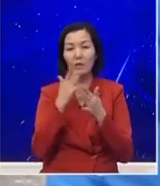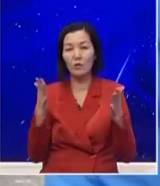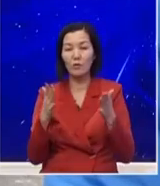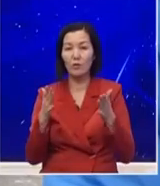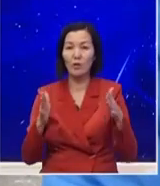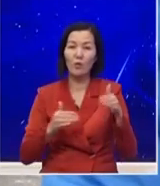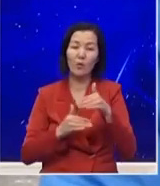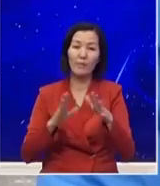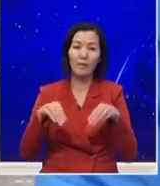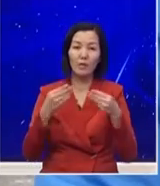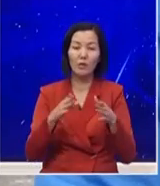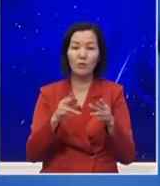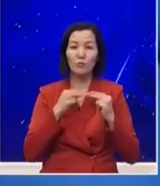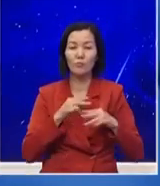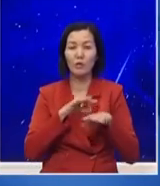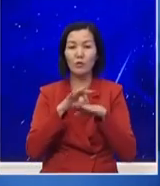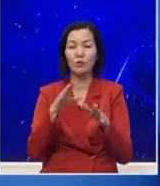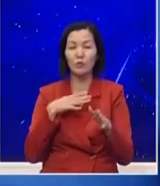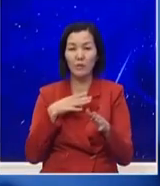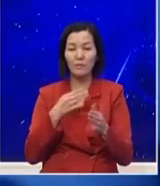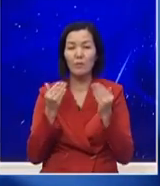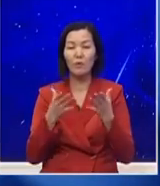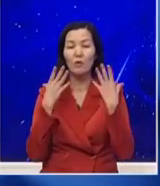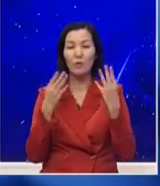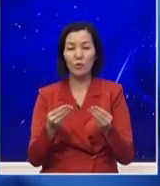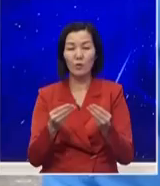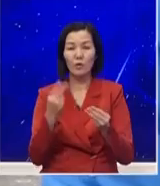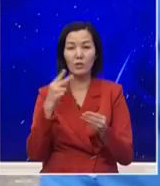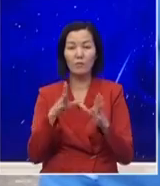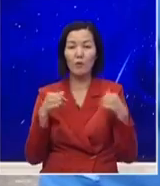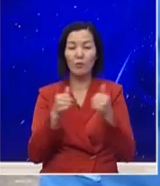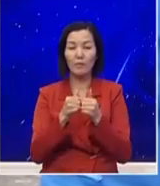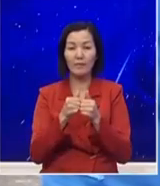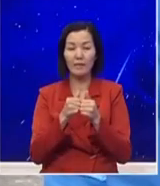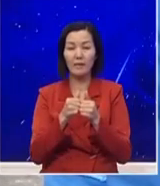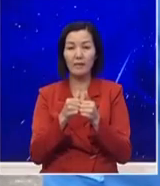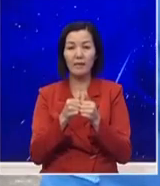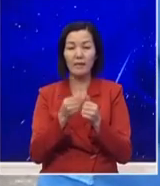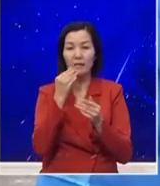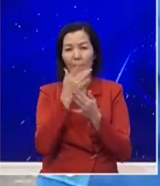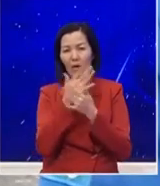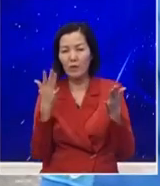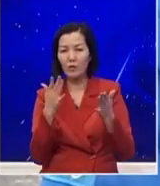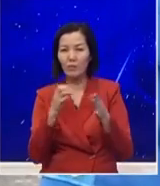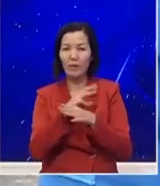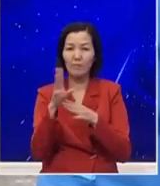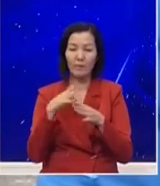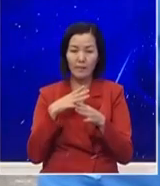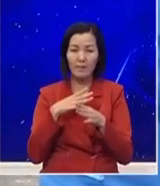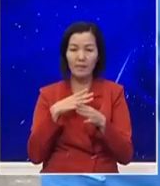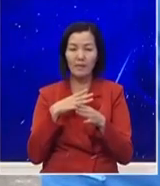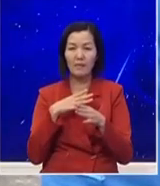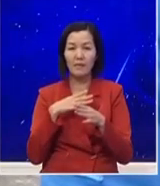себеттерін тарату жұмыстарын жүргізудеміз. Бүгінгі күнге 20 отбасын азық-түлікпен қамтамасыз еттік. Сонымен